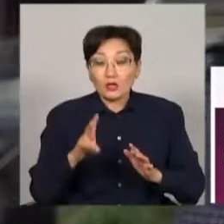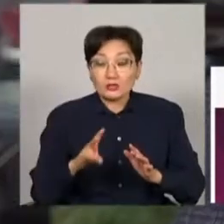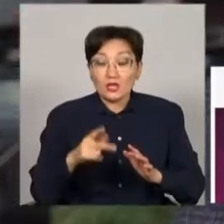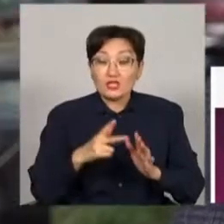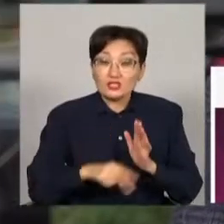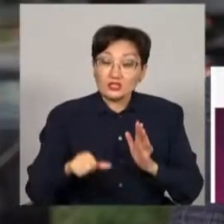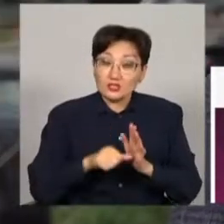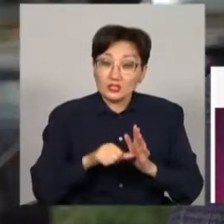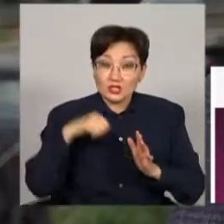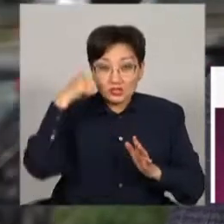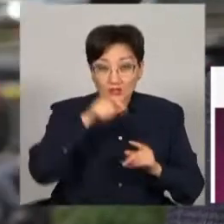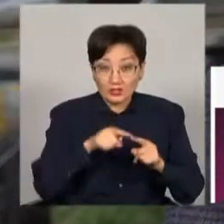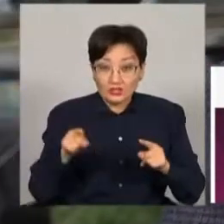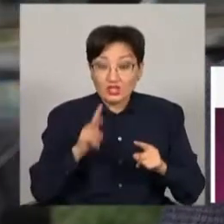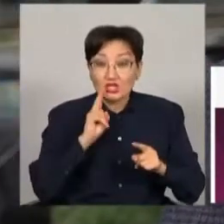86 жылға дейін.